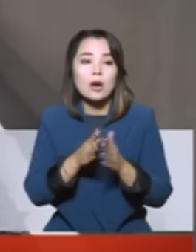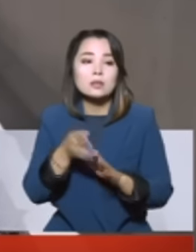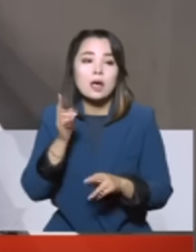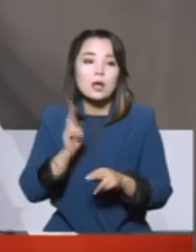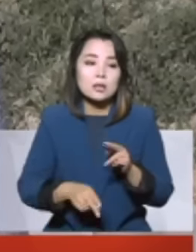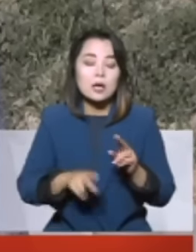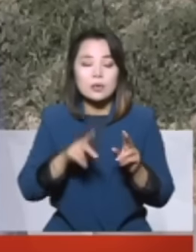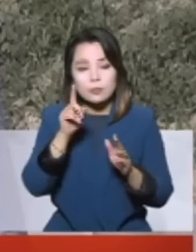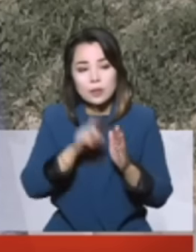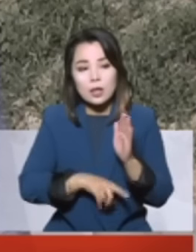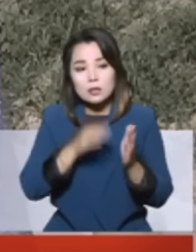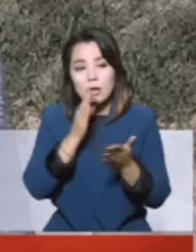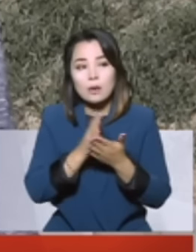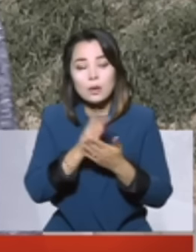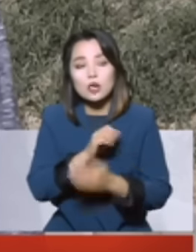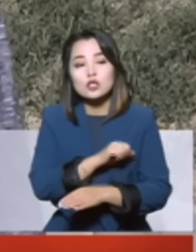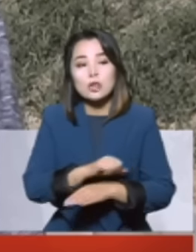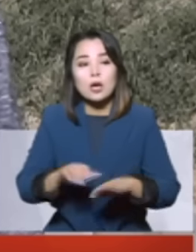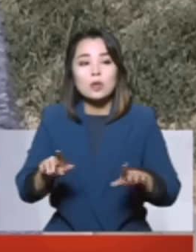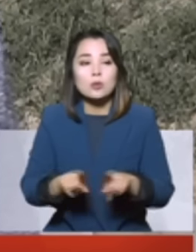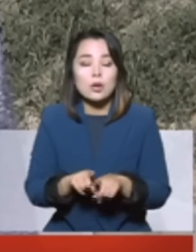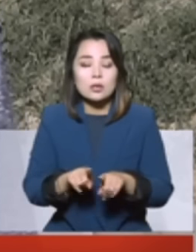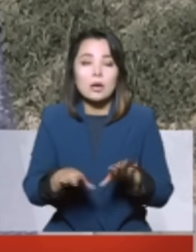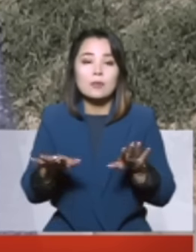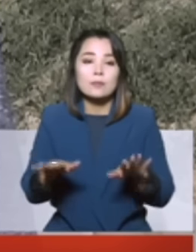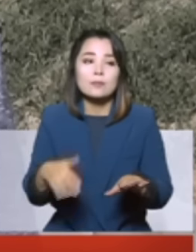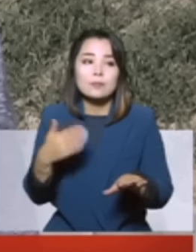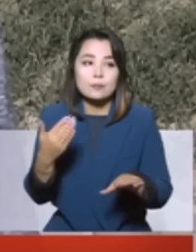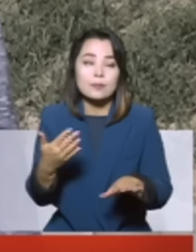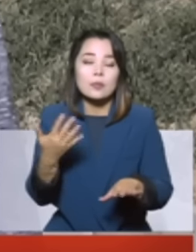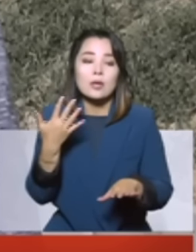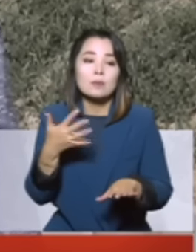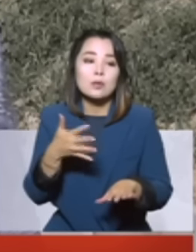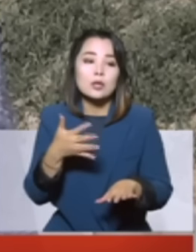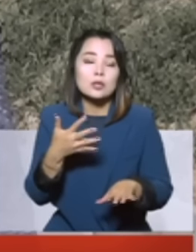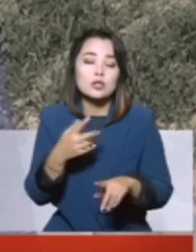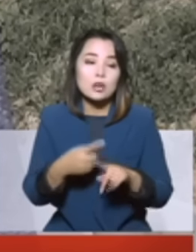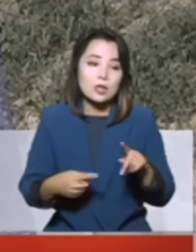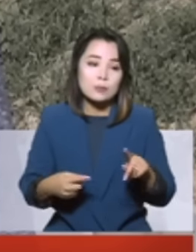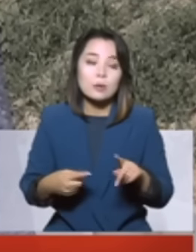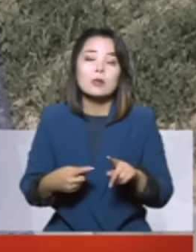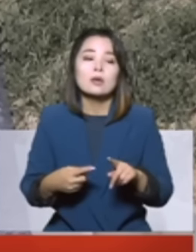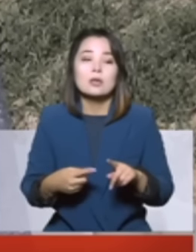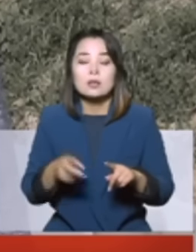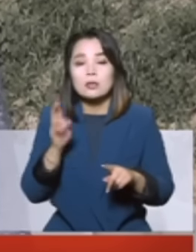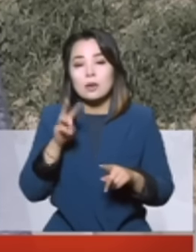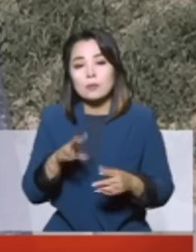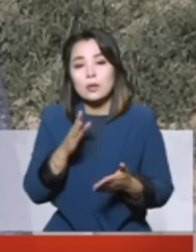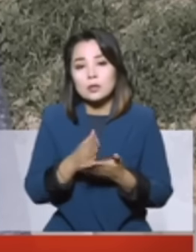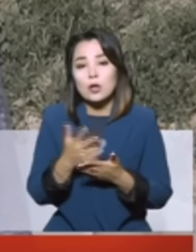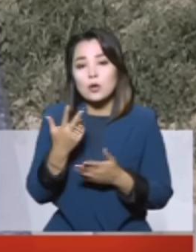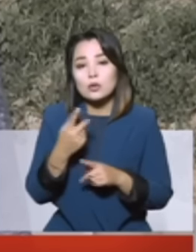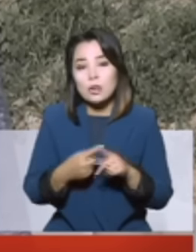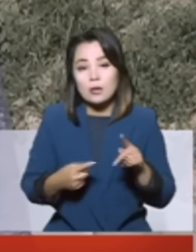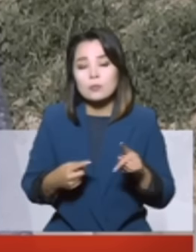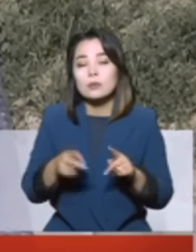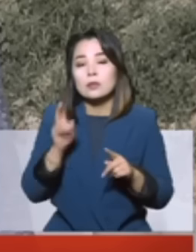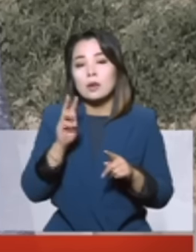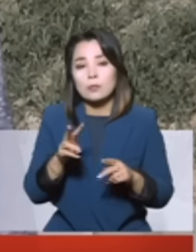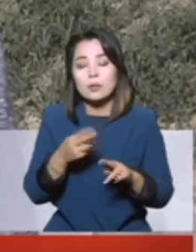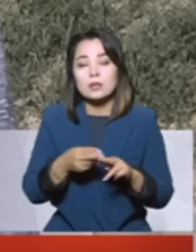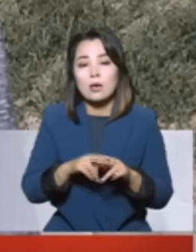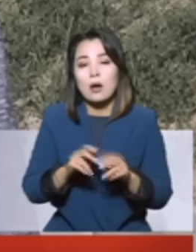сенім білдіріп отыр. Шекара деген каналда 5,5 километрдің уже 3,5 километрін